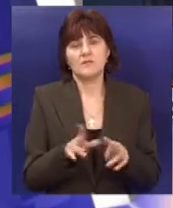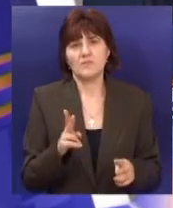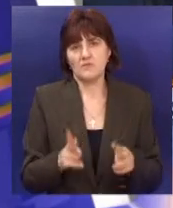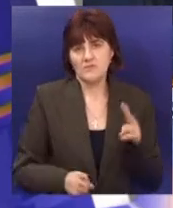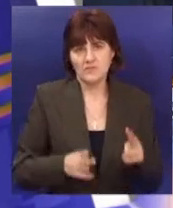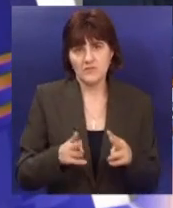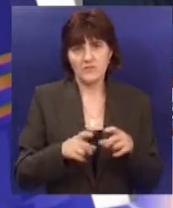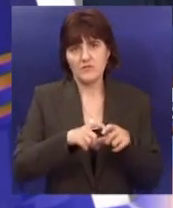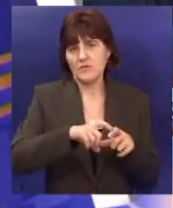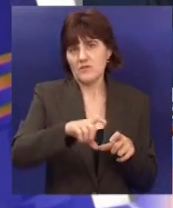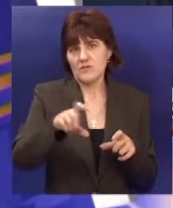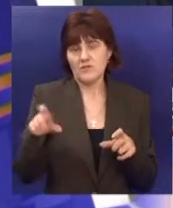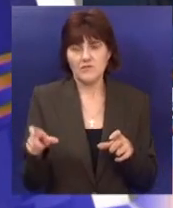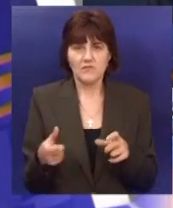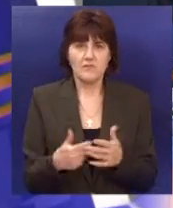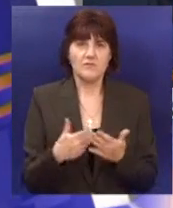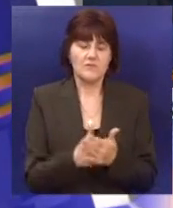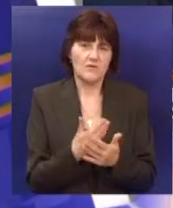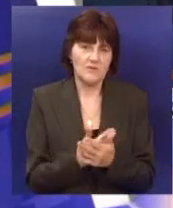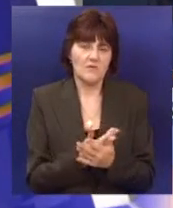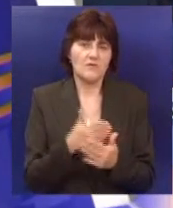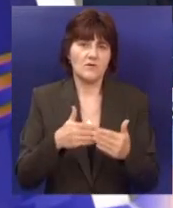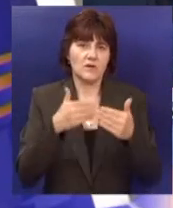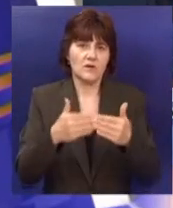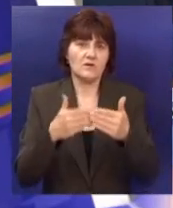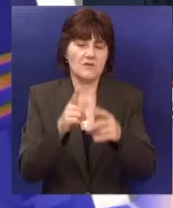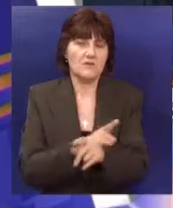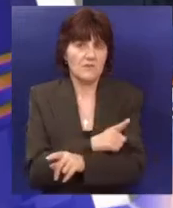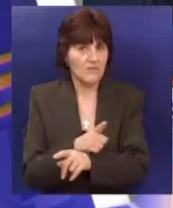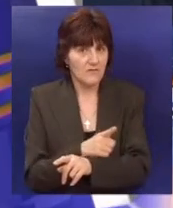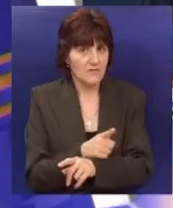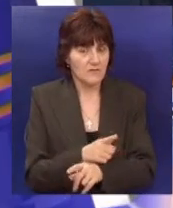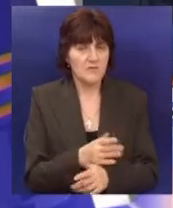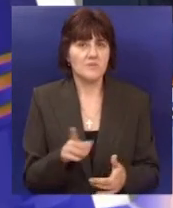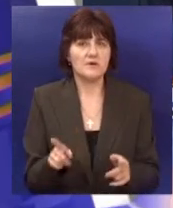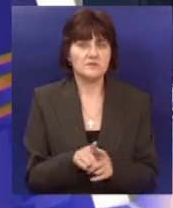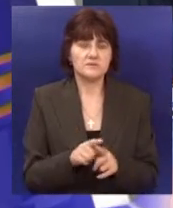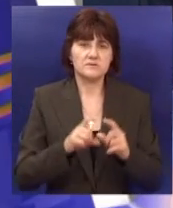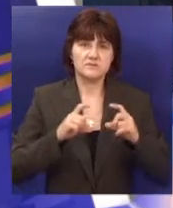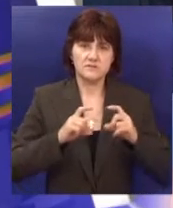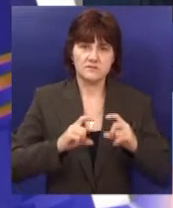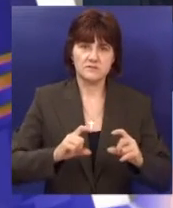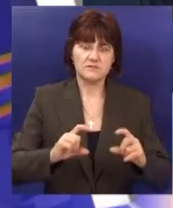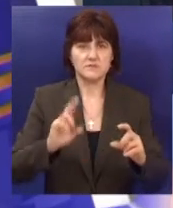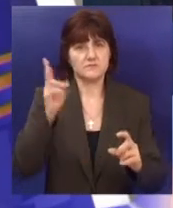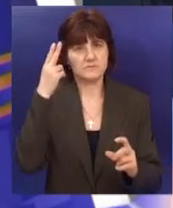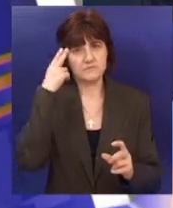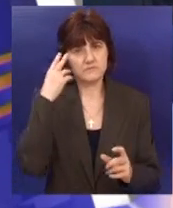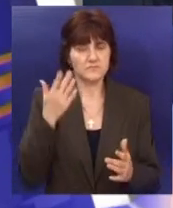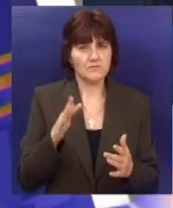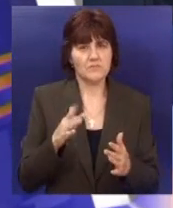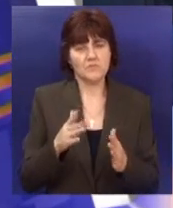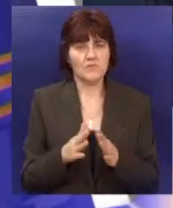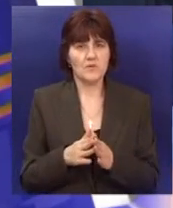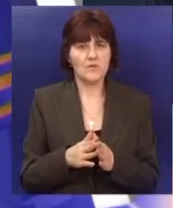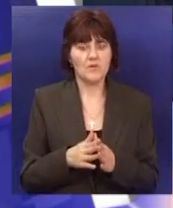završena trim staza i na toj trim stazi u narednom periodu ćemo u stvari uraditi isto tartan podlogu u